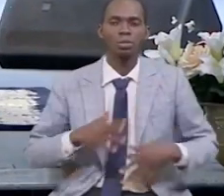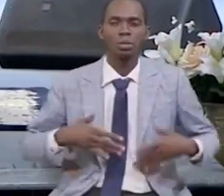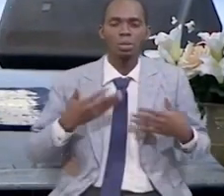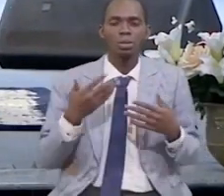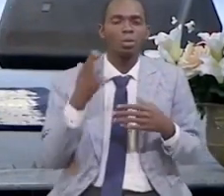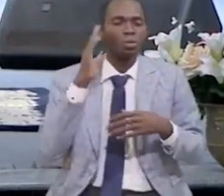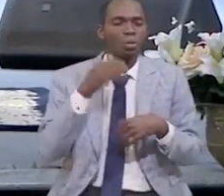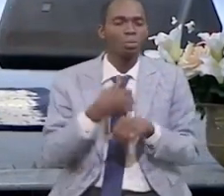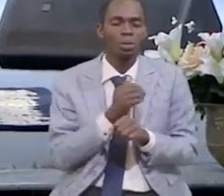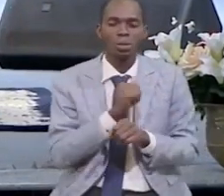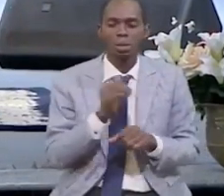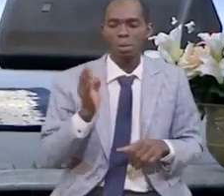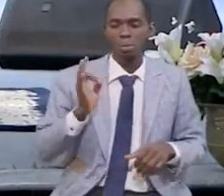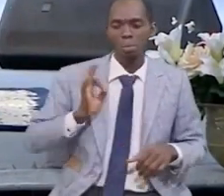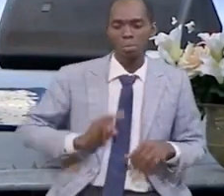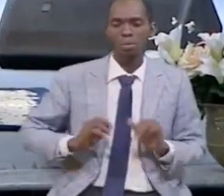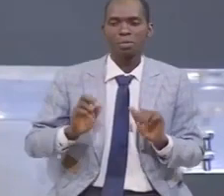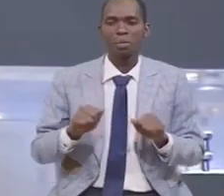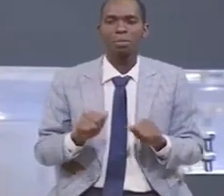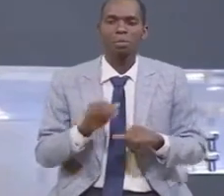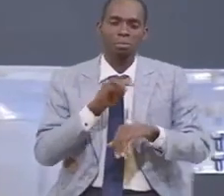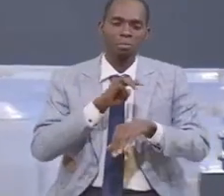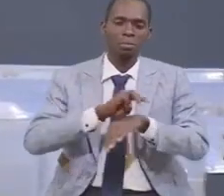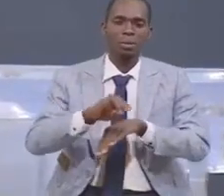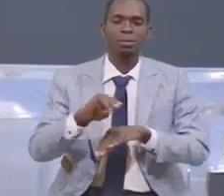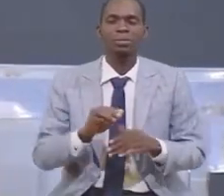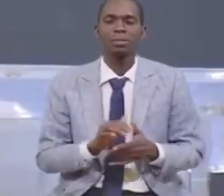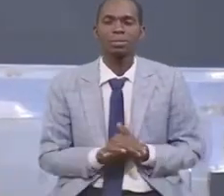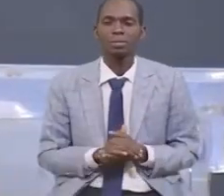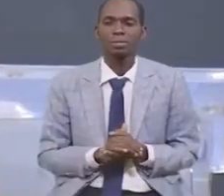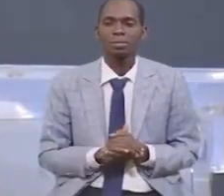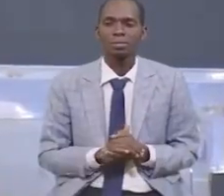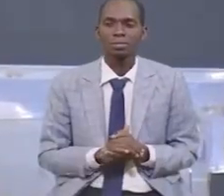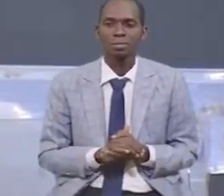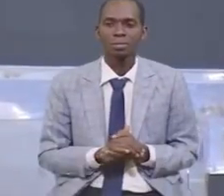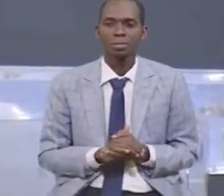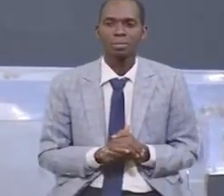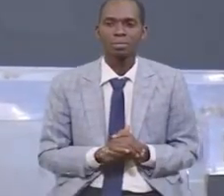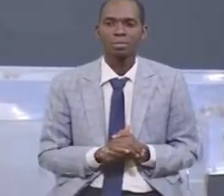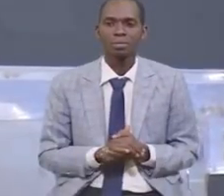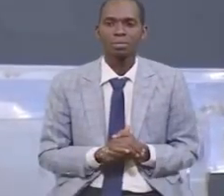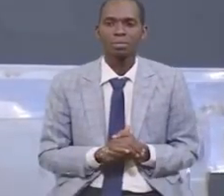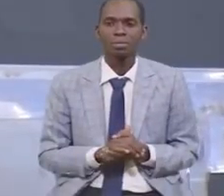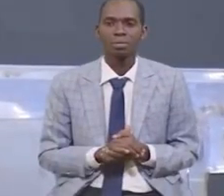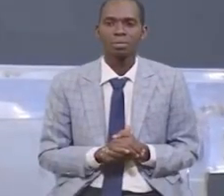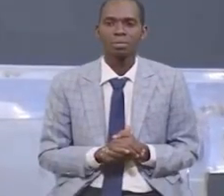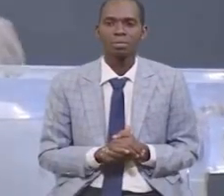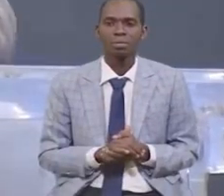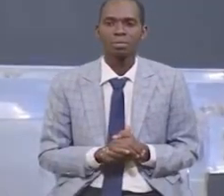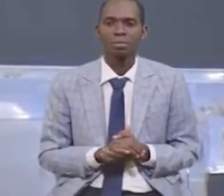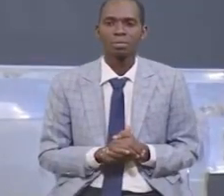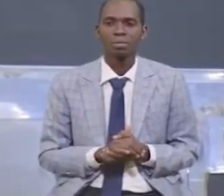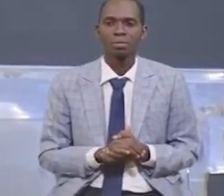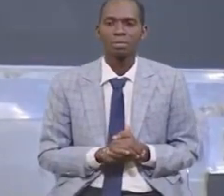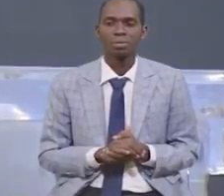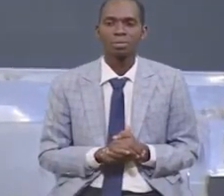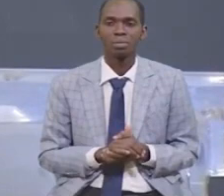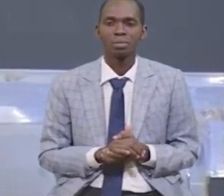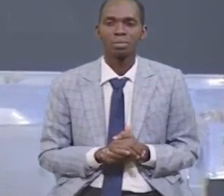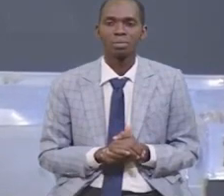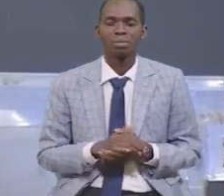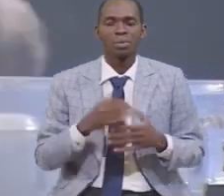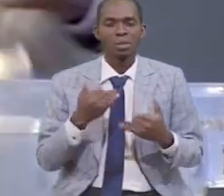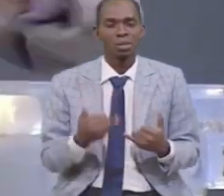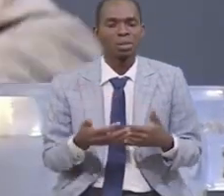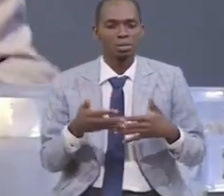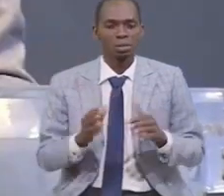profitable ministry. మీరు జీవితంలో సఫలత విజయం పొందుకుంటారు, పరిచర్యలో కూడా ప్రయోజనాన్ని లాభాన్ని పొందుకుంటారు. Let's look at